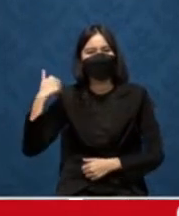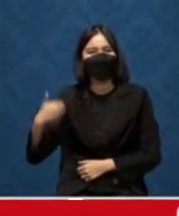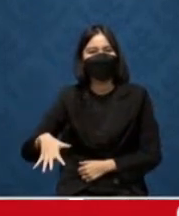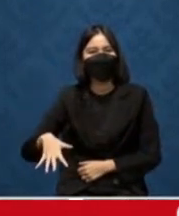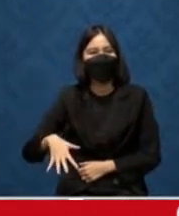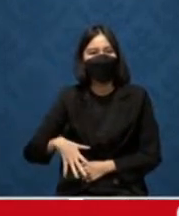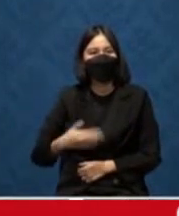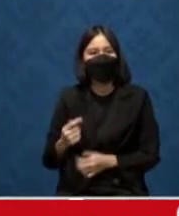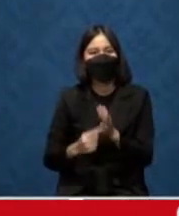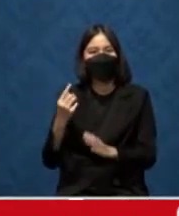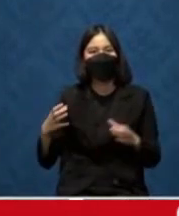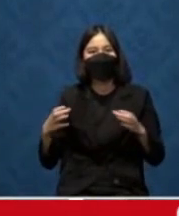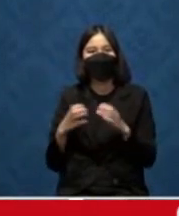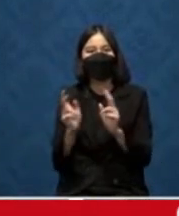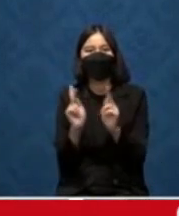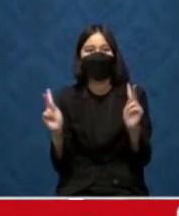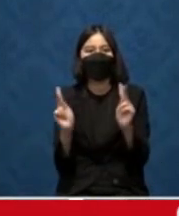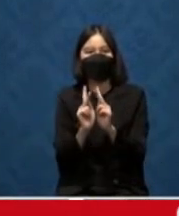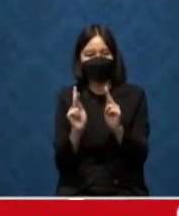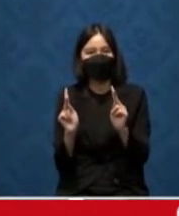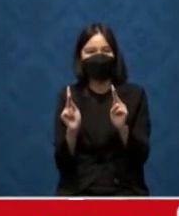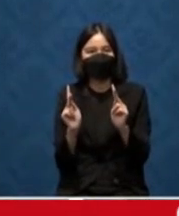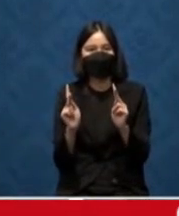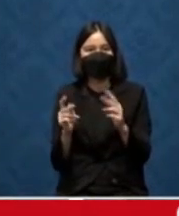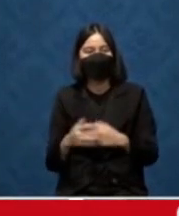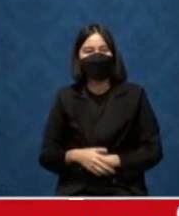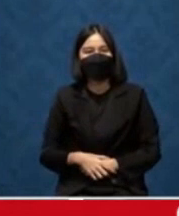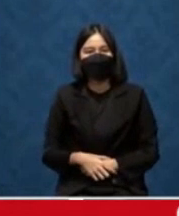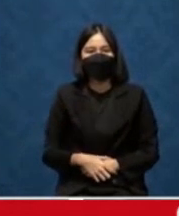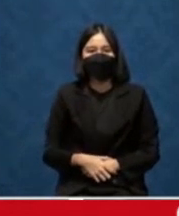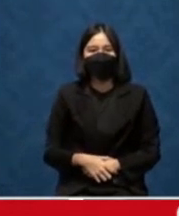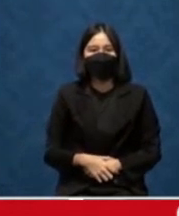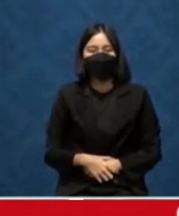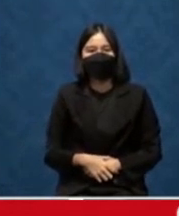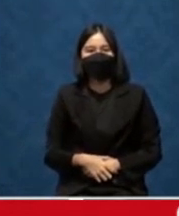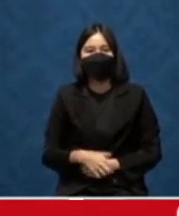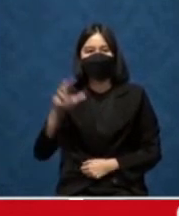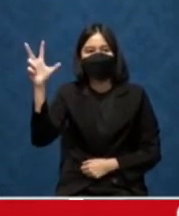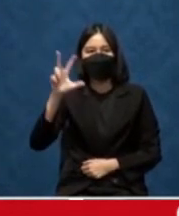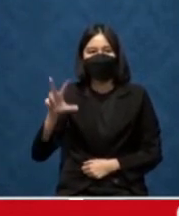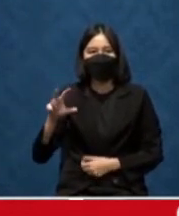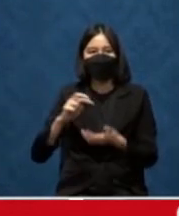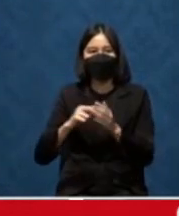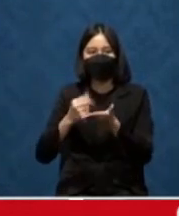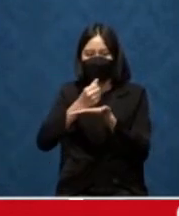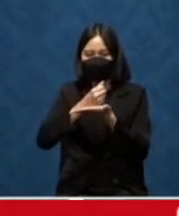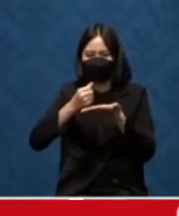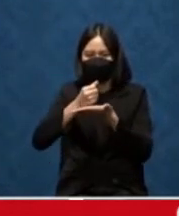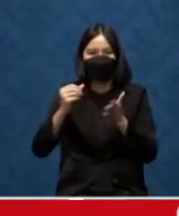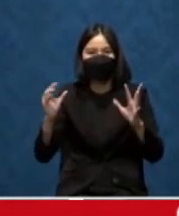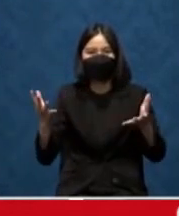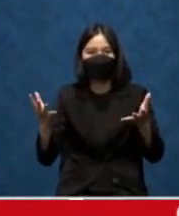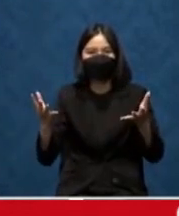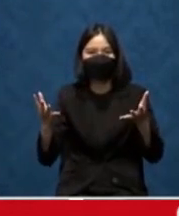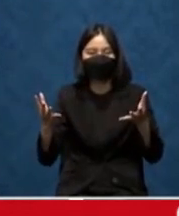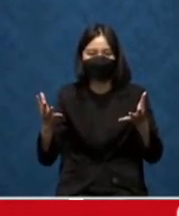่เป็นกรรมธิการเสียงขางน้อยนะคะว่า ยากันชาไม่ใช่ยาเสรจติดอัี้เป็น